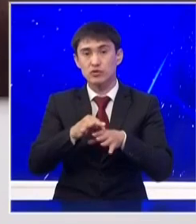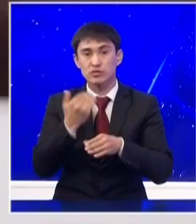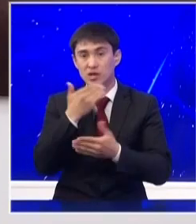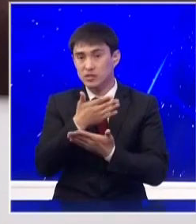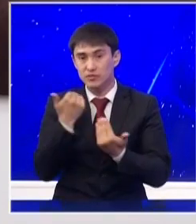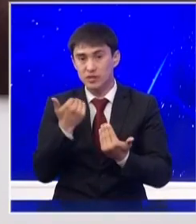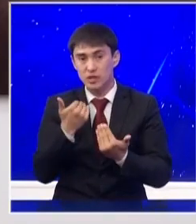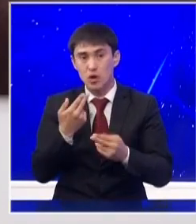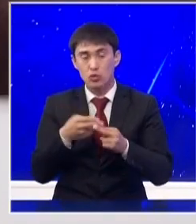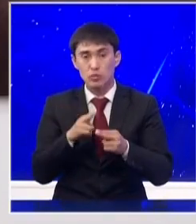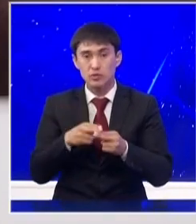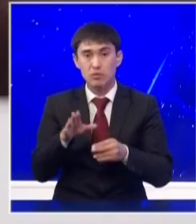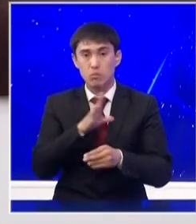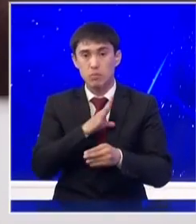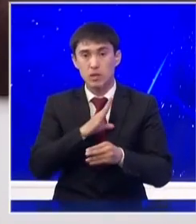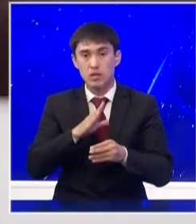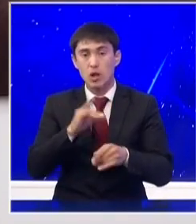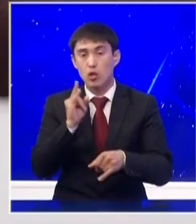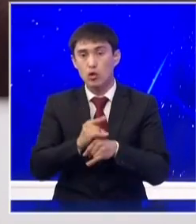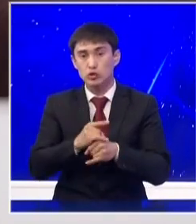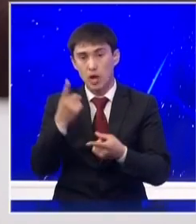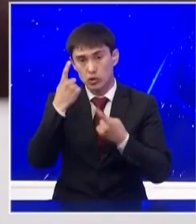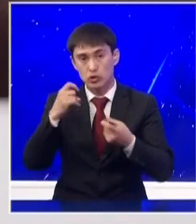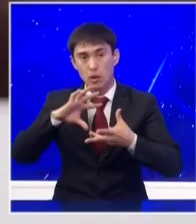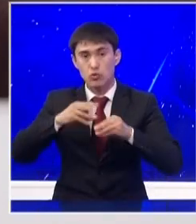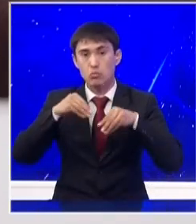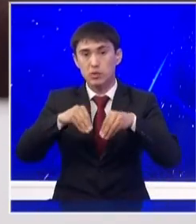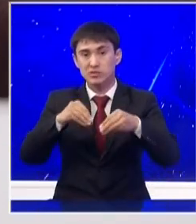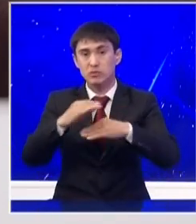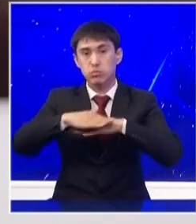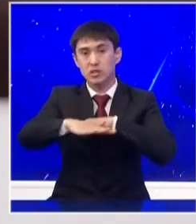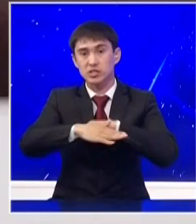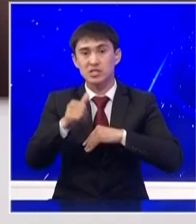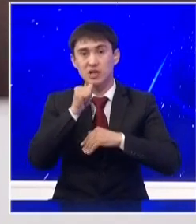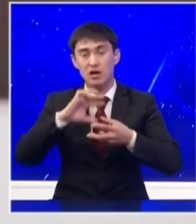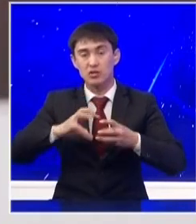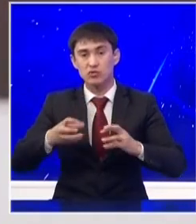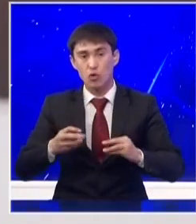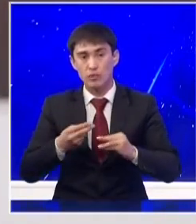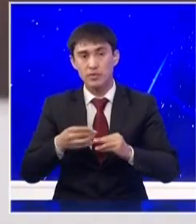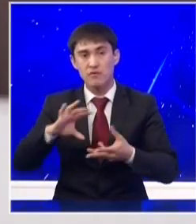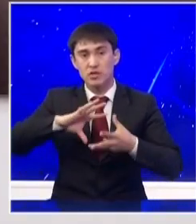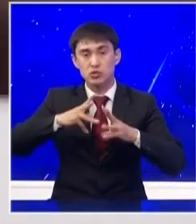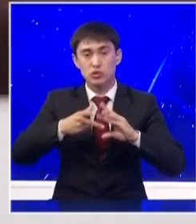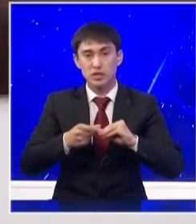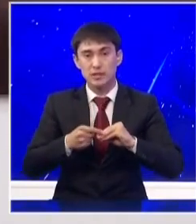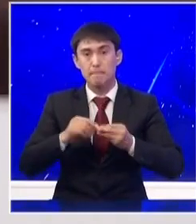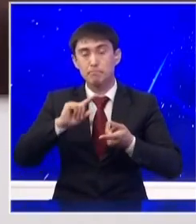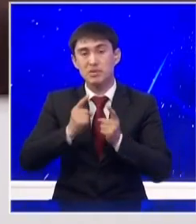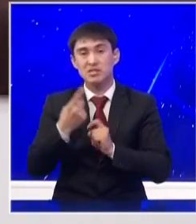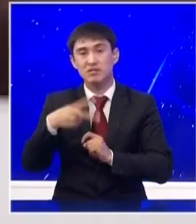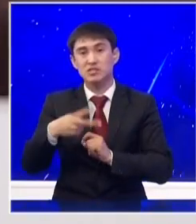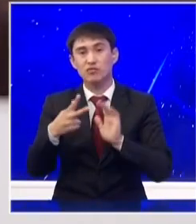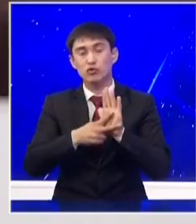некачественно Кроме того был дан ложный отчет об объемах пассивных площадей сахарной свеклы в результате вместо